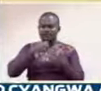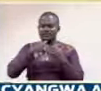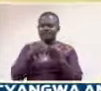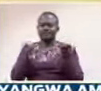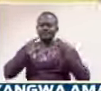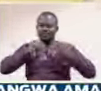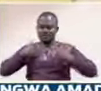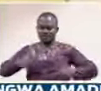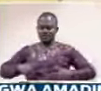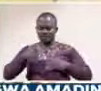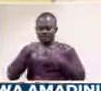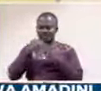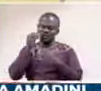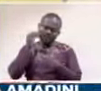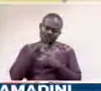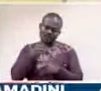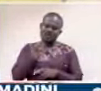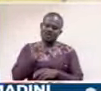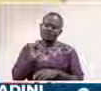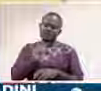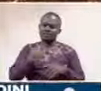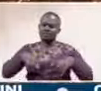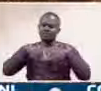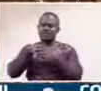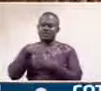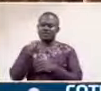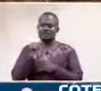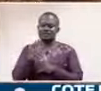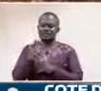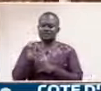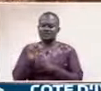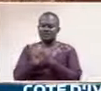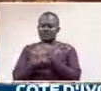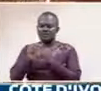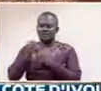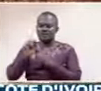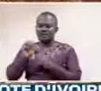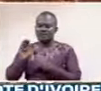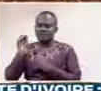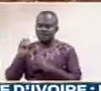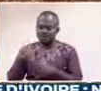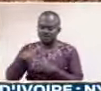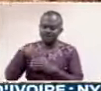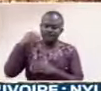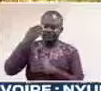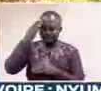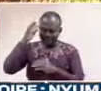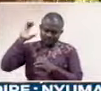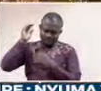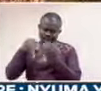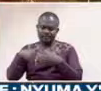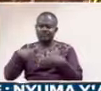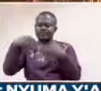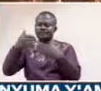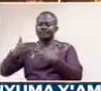imibiri yabonetse mu rugo rw'uwitwa Simbizi France utuye mu kagari ka Kivugiza umurenge wa Nyamirambo mu karere ka Nyarugenge nyuma yo kumenya amakuru